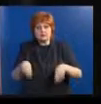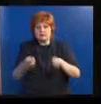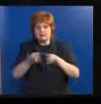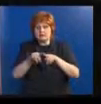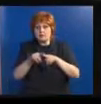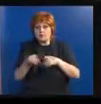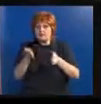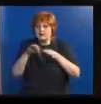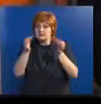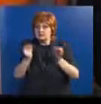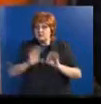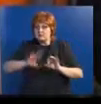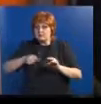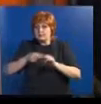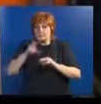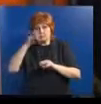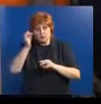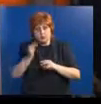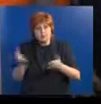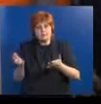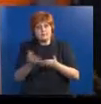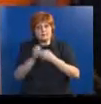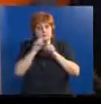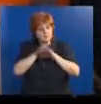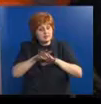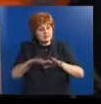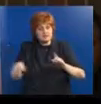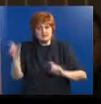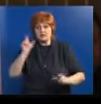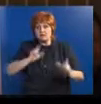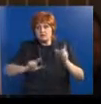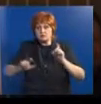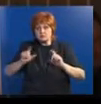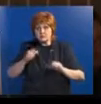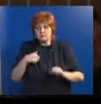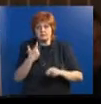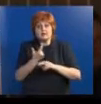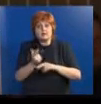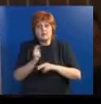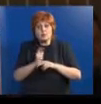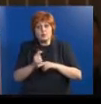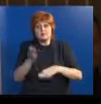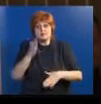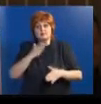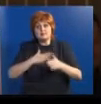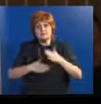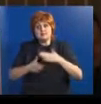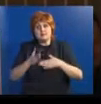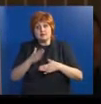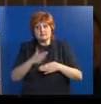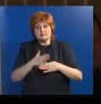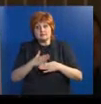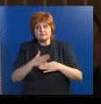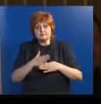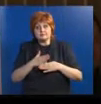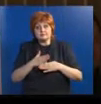искусства. Затем этот обобщенный опыт получит распространение в вузах региона. Мне очень приятно, что среди целей и задач